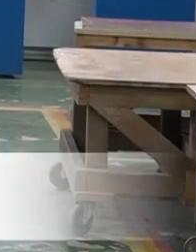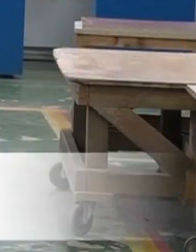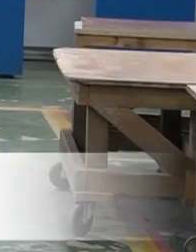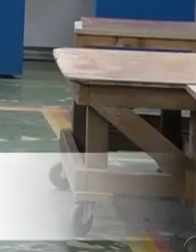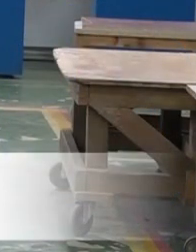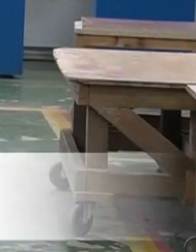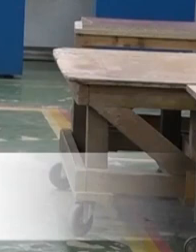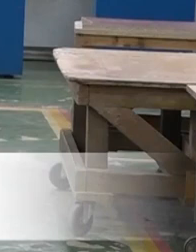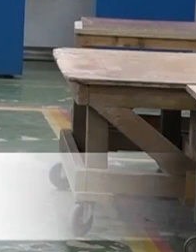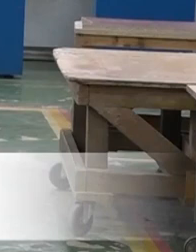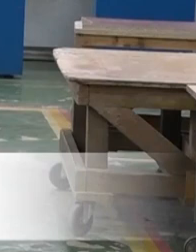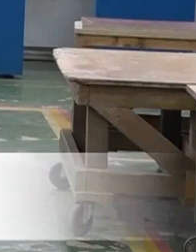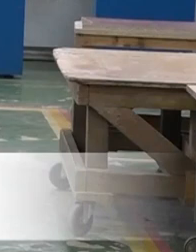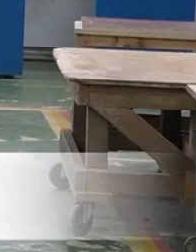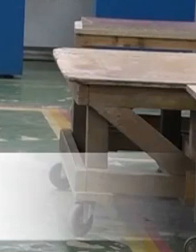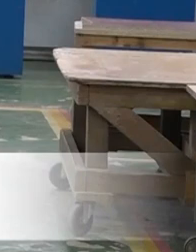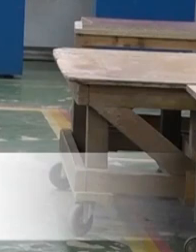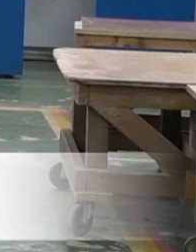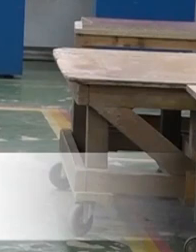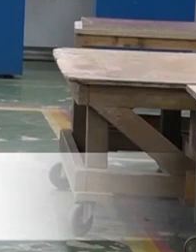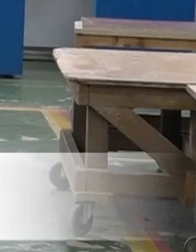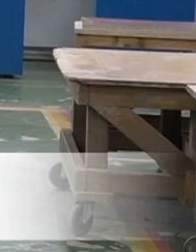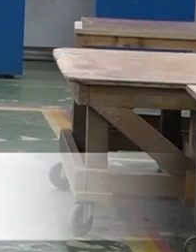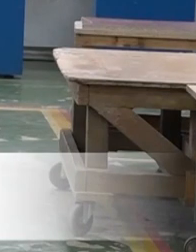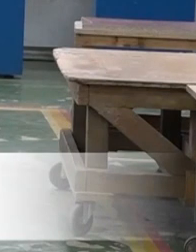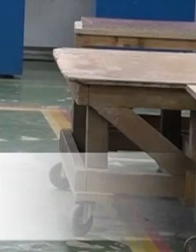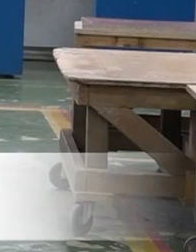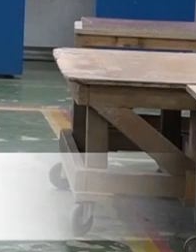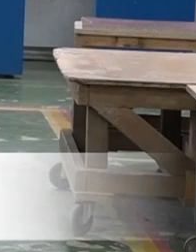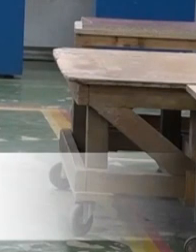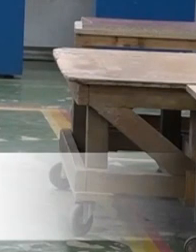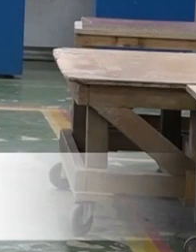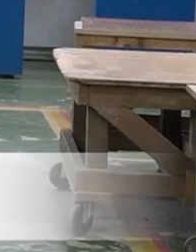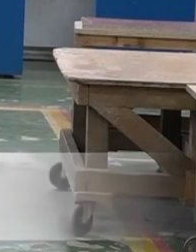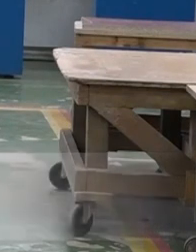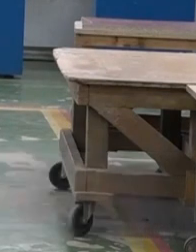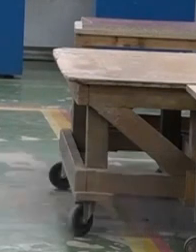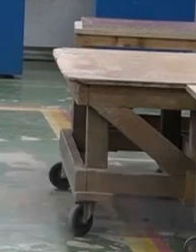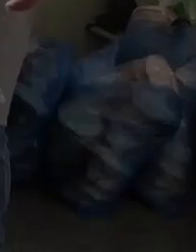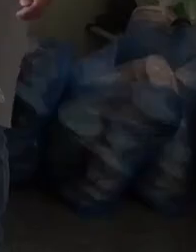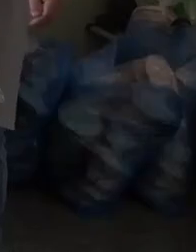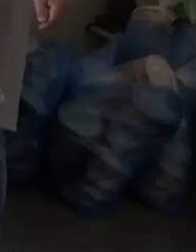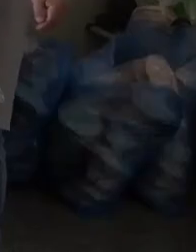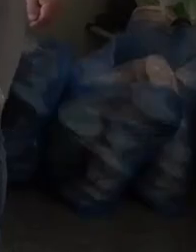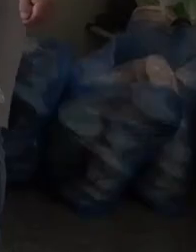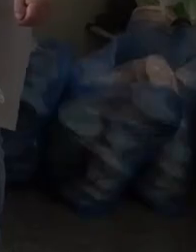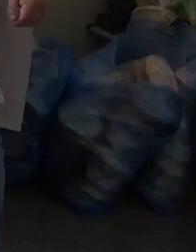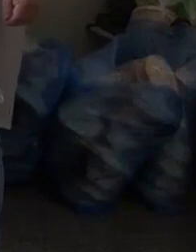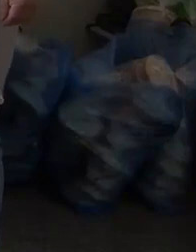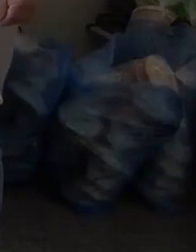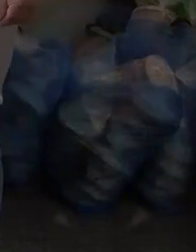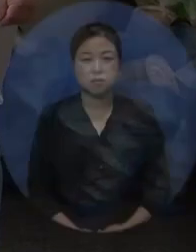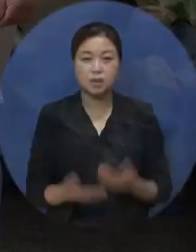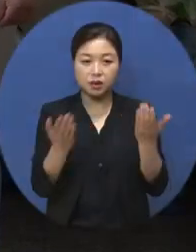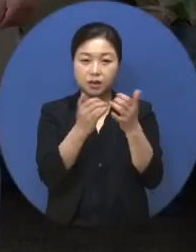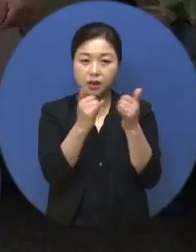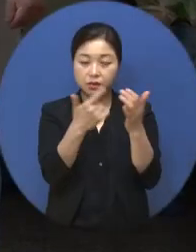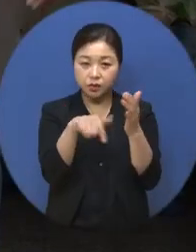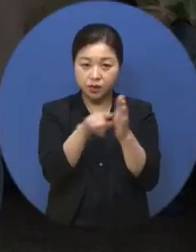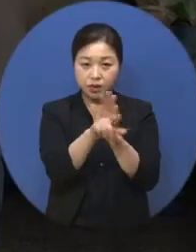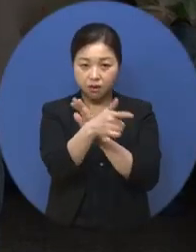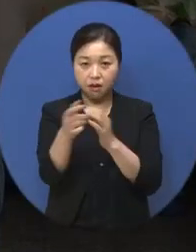하고 그렇게 해서 힘내서 서로 돕고 일하고 있습니다. 근로자들을 위한 다양한 행사도